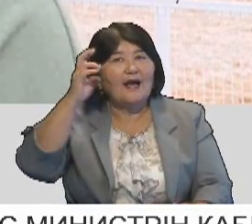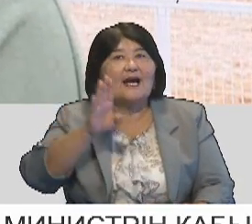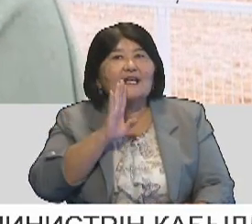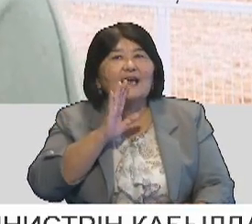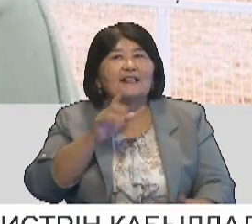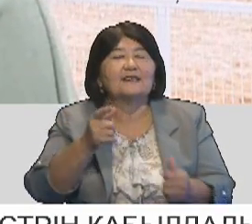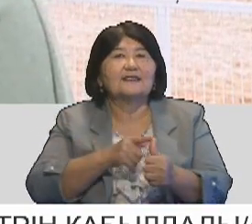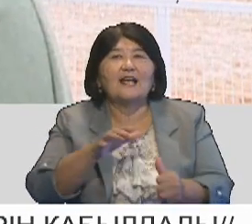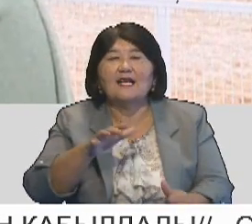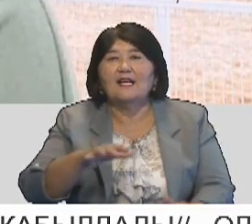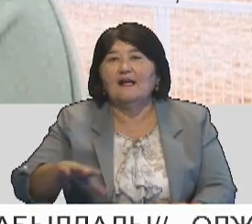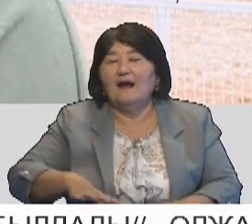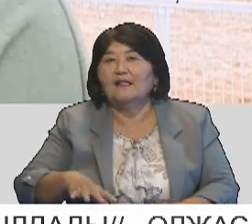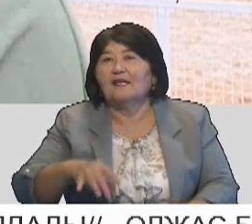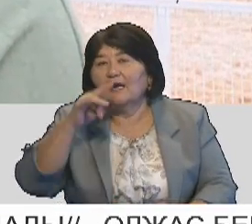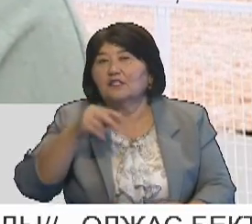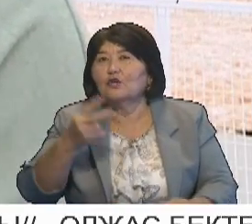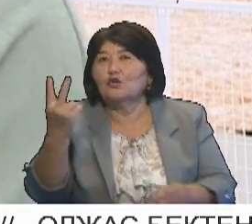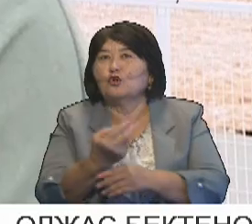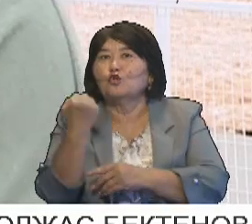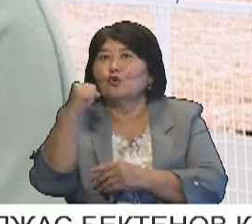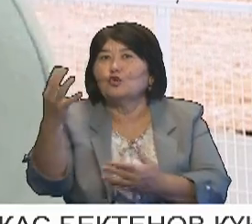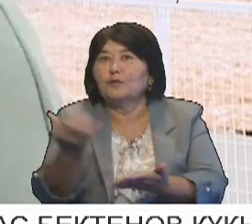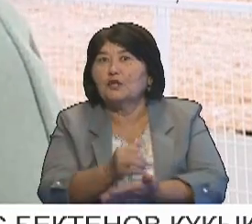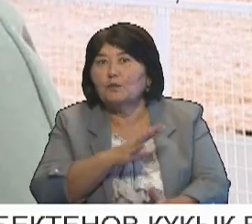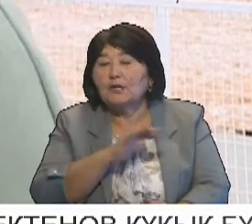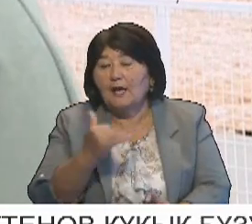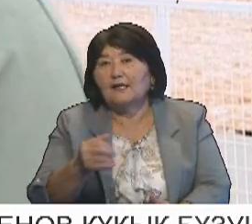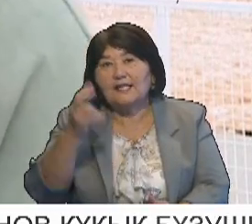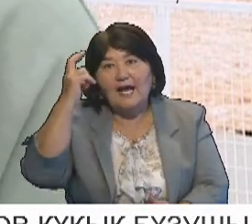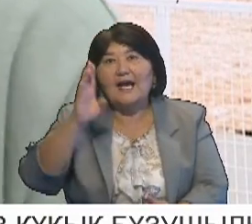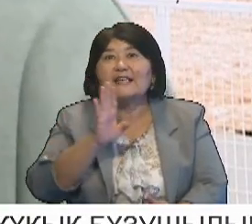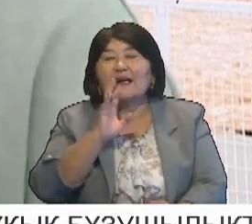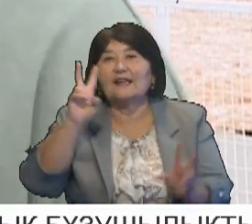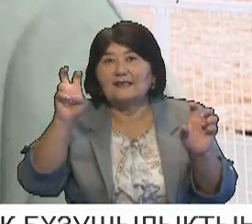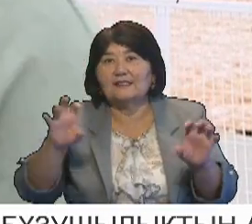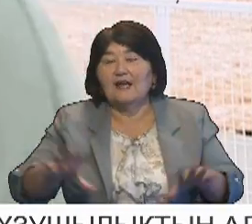рет Қазақстанға келіп, екі рет ұтып кеткен еді. Бұл жолы енді қарағыздың негізгі бәсекелестері бар.